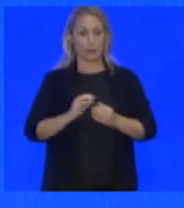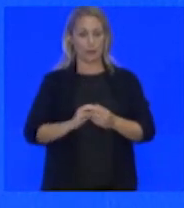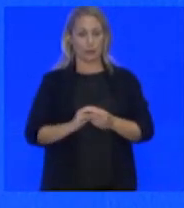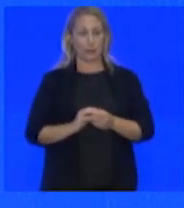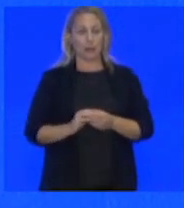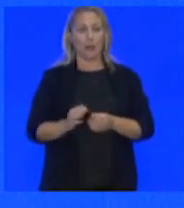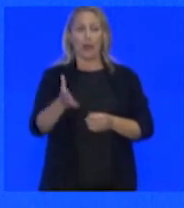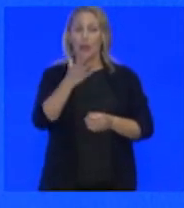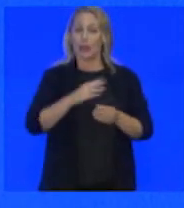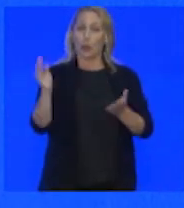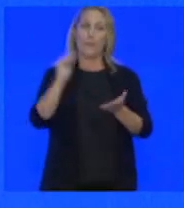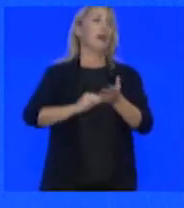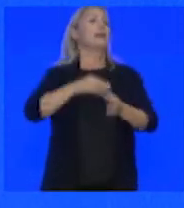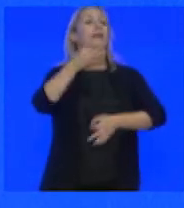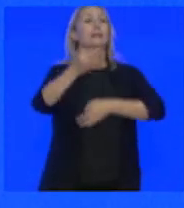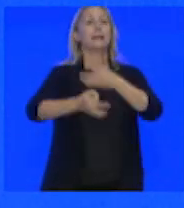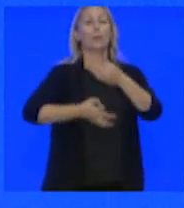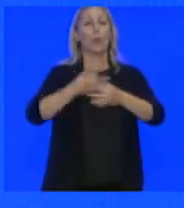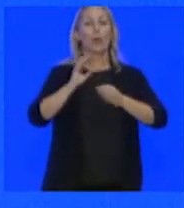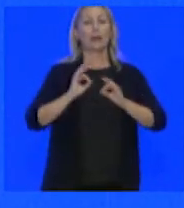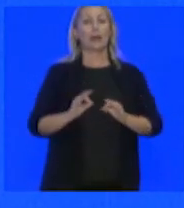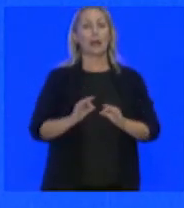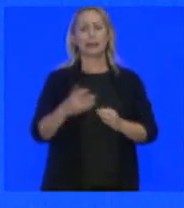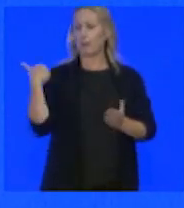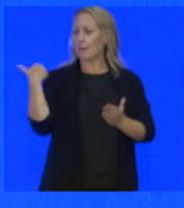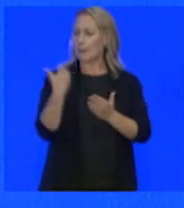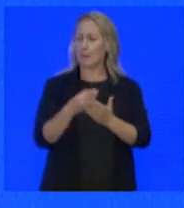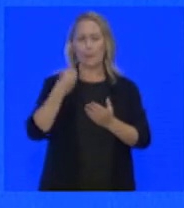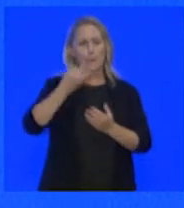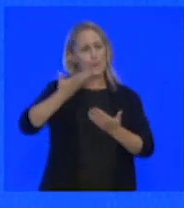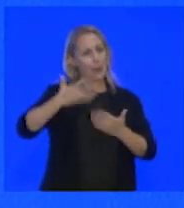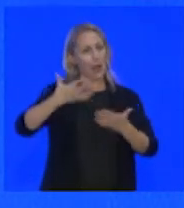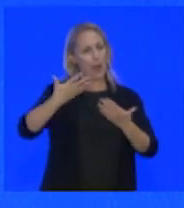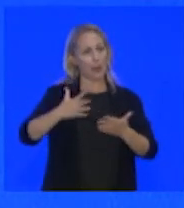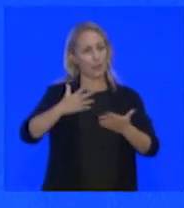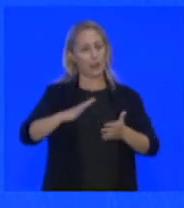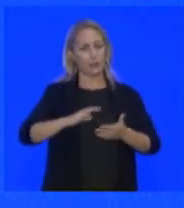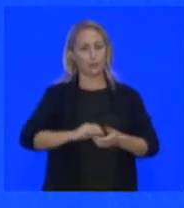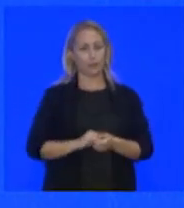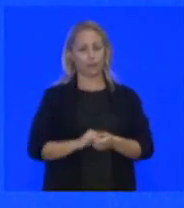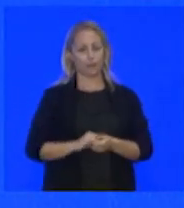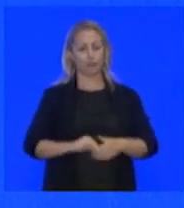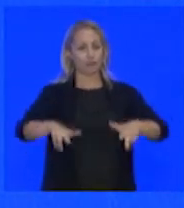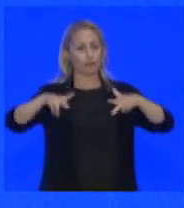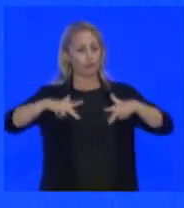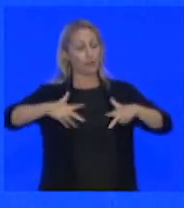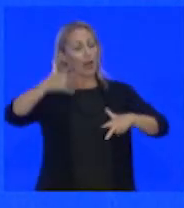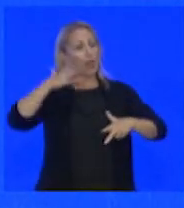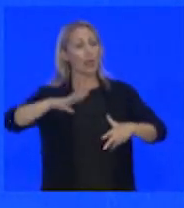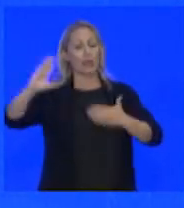ήθελα να επαναλάβω κάτι που το έχω πει πολλές φορές. Αυτή η κυβέρνηση είναι πρόθυμη να δώσει κάθε